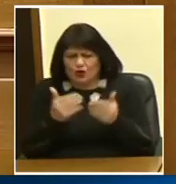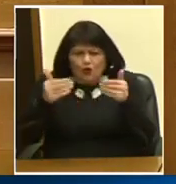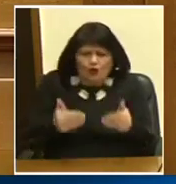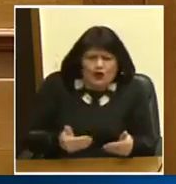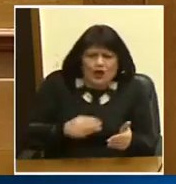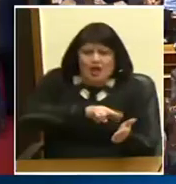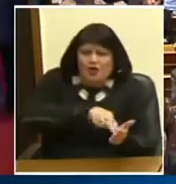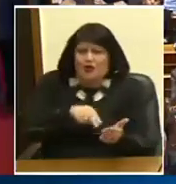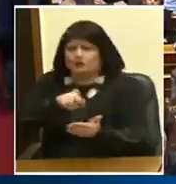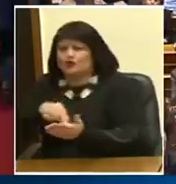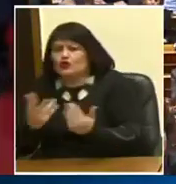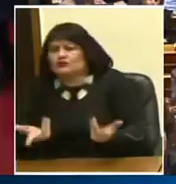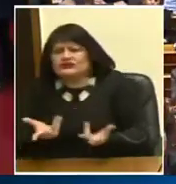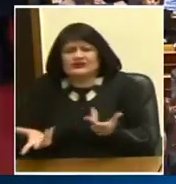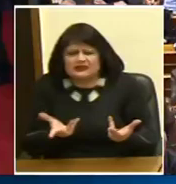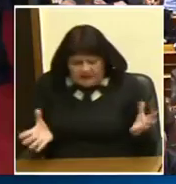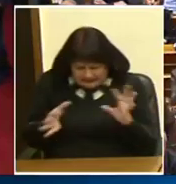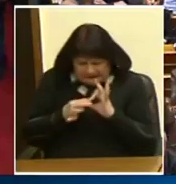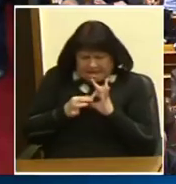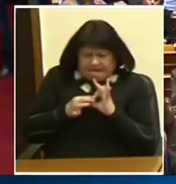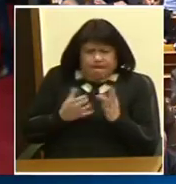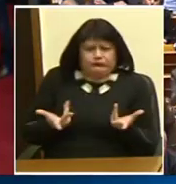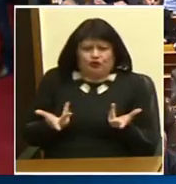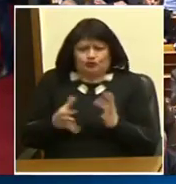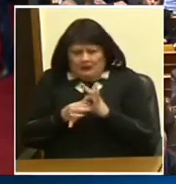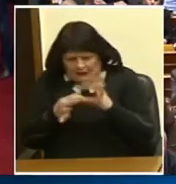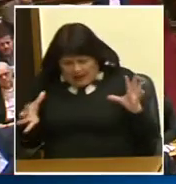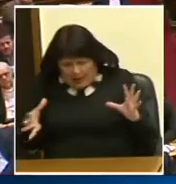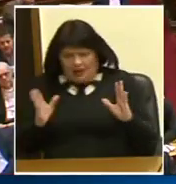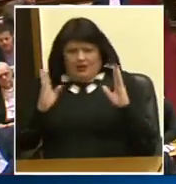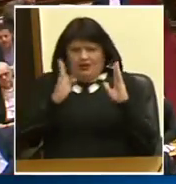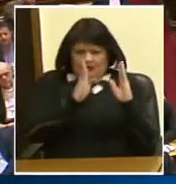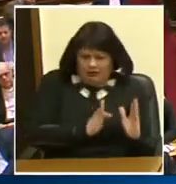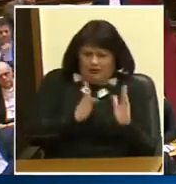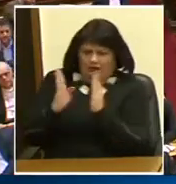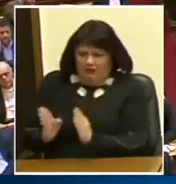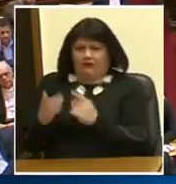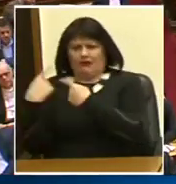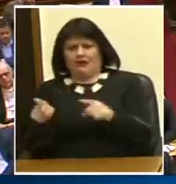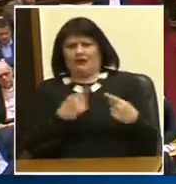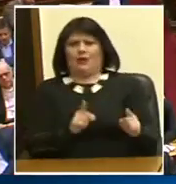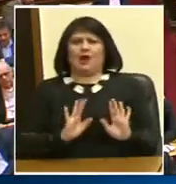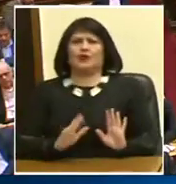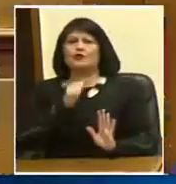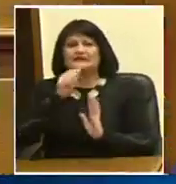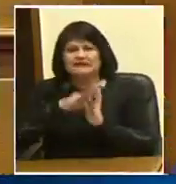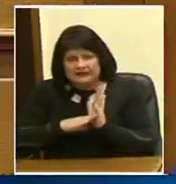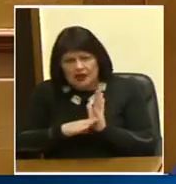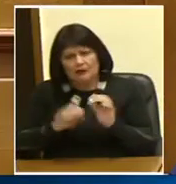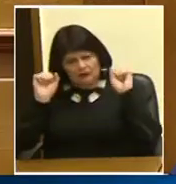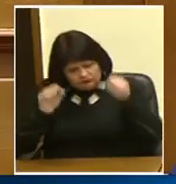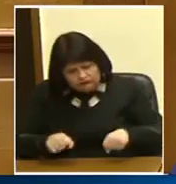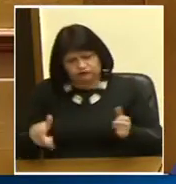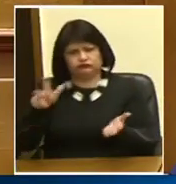ρόλους τους. Έχει έρθει λοιπόν ο καιρός ώστε να κατοχυρωθεί ρητά στο Σύνταγμα